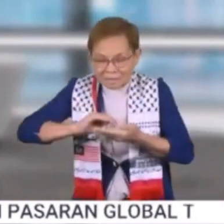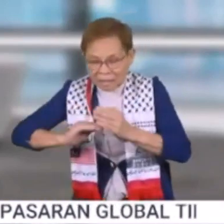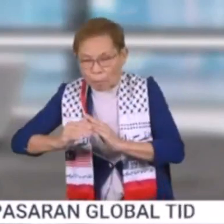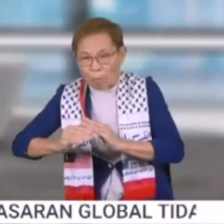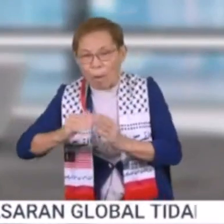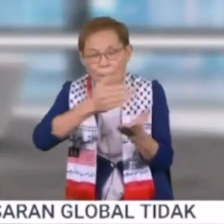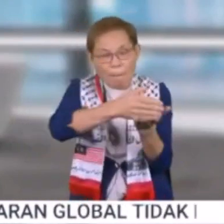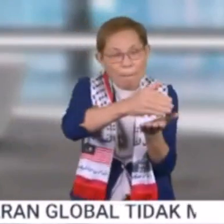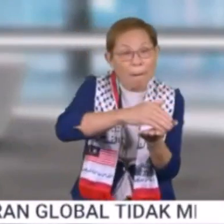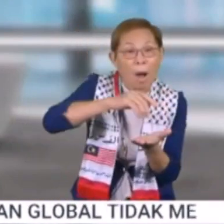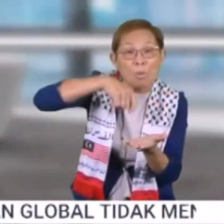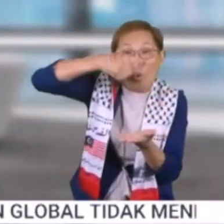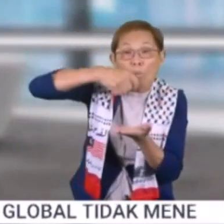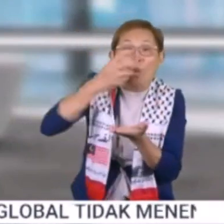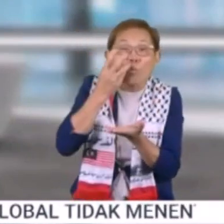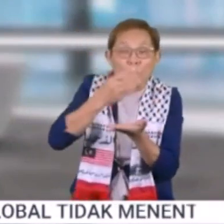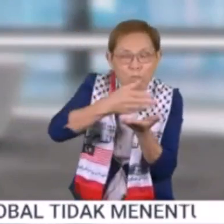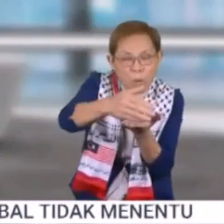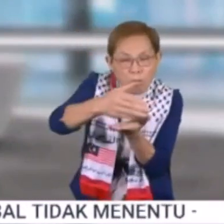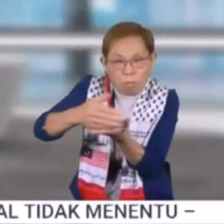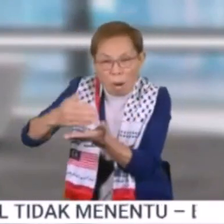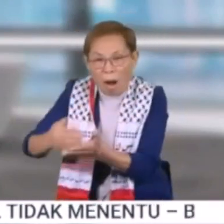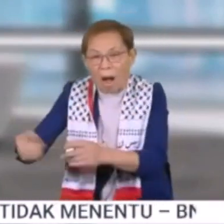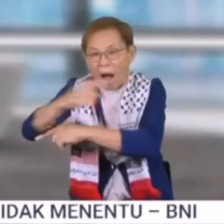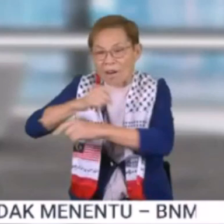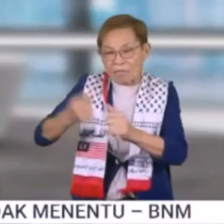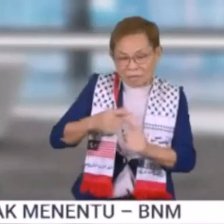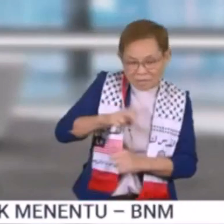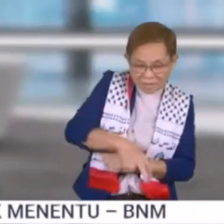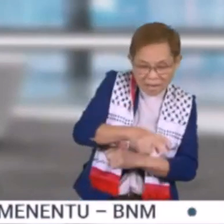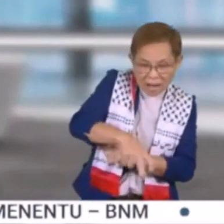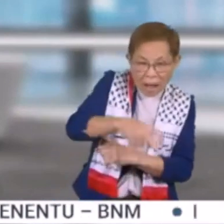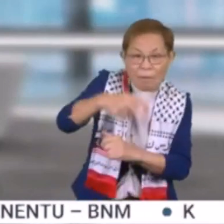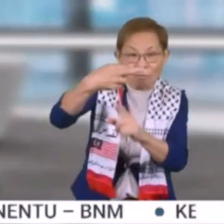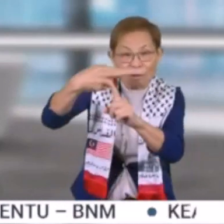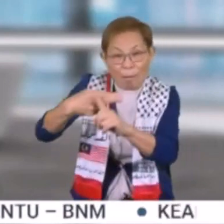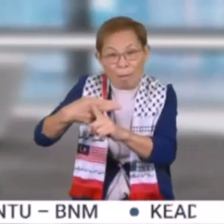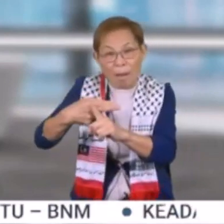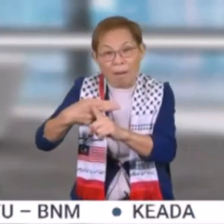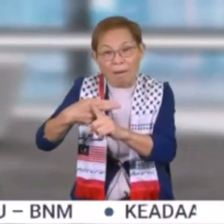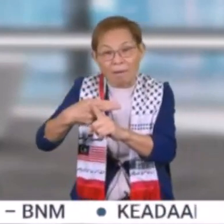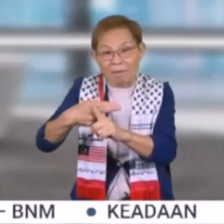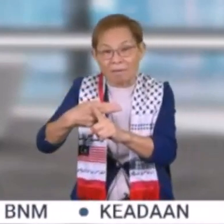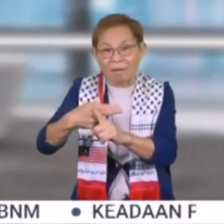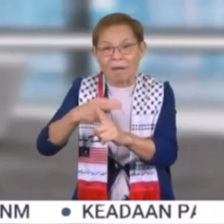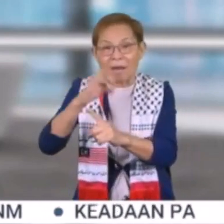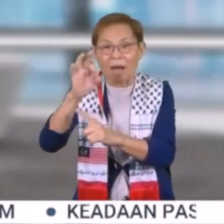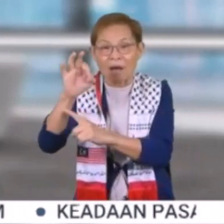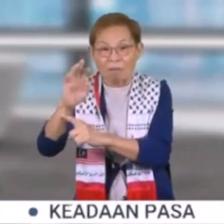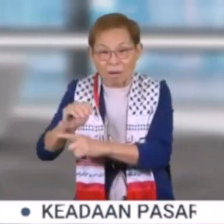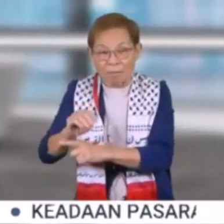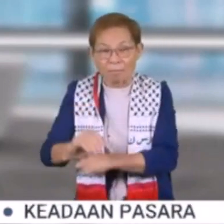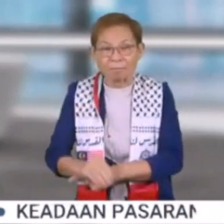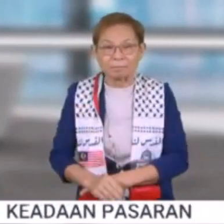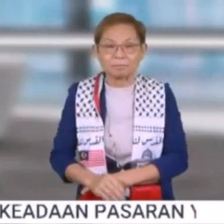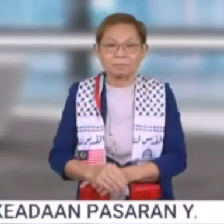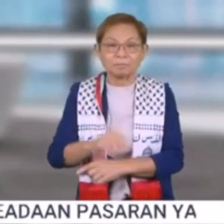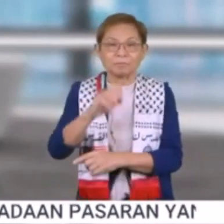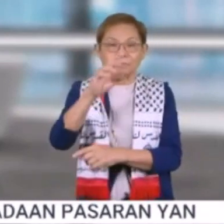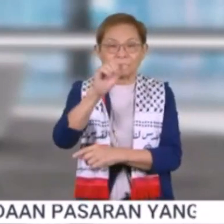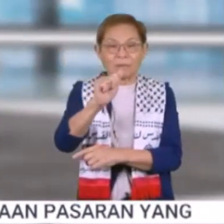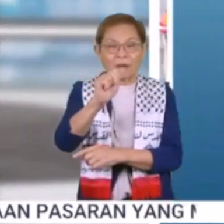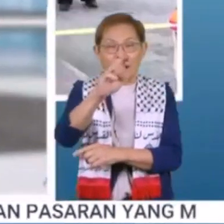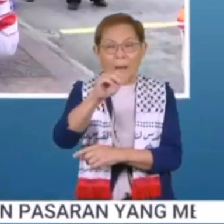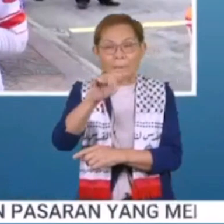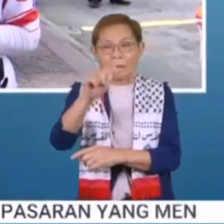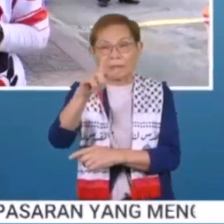agihan bubur lambuk antara pengisian hari pertama Jelajah Ramadan Melaka FM. Untuk laporannya langsung bersama Nur Amalina Abdul Halim. Silakan